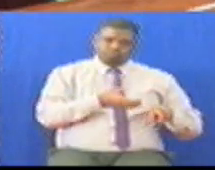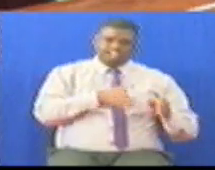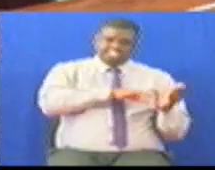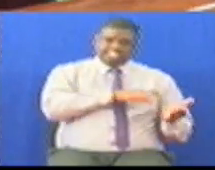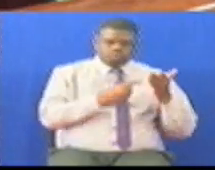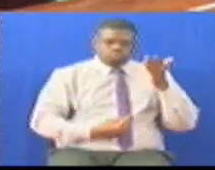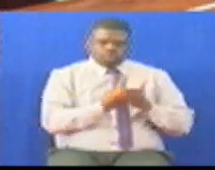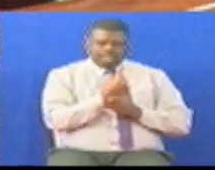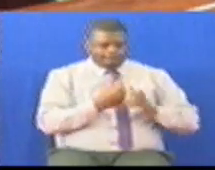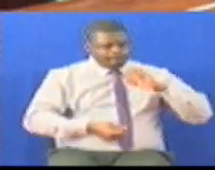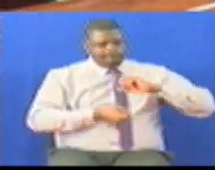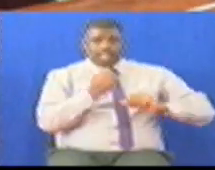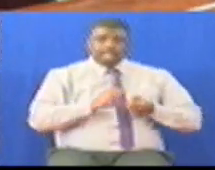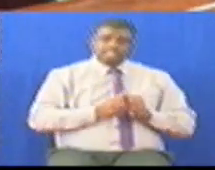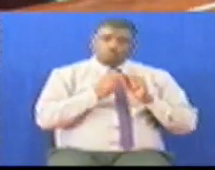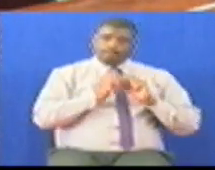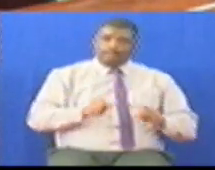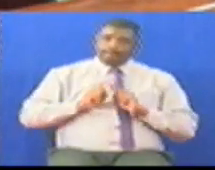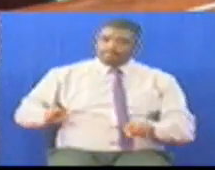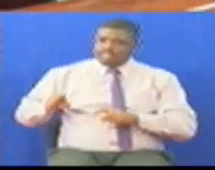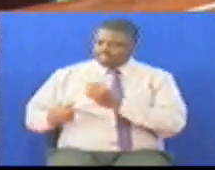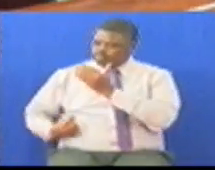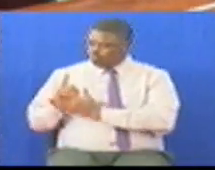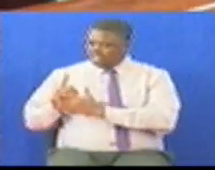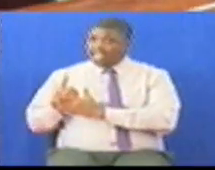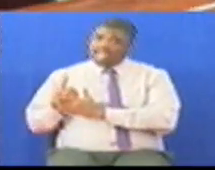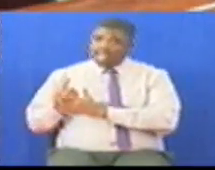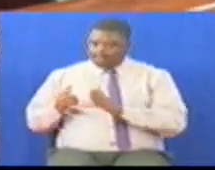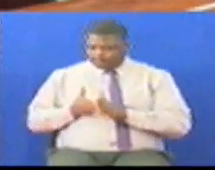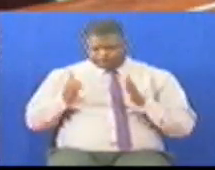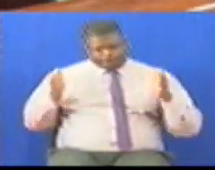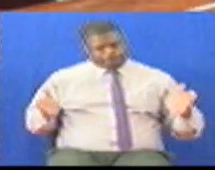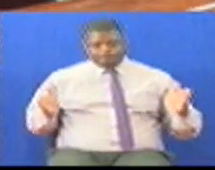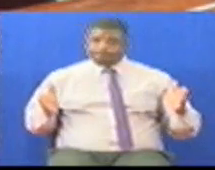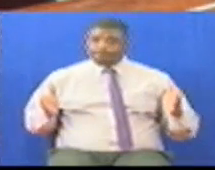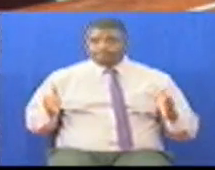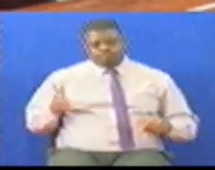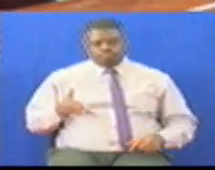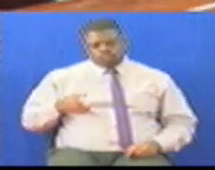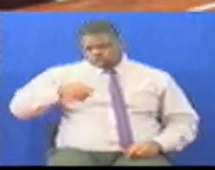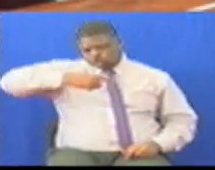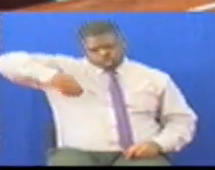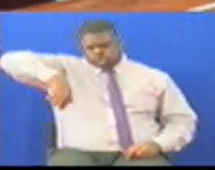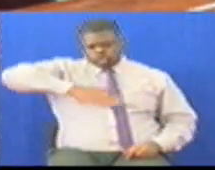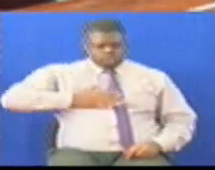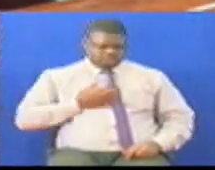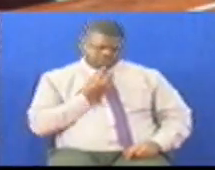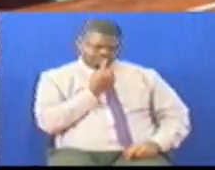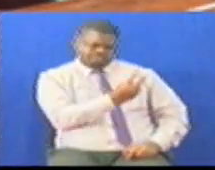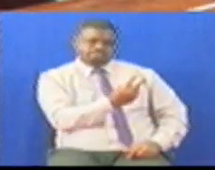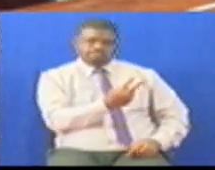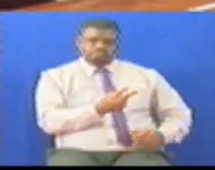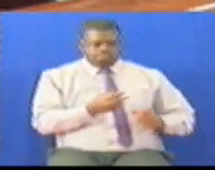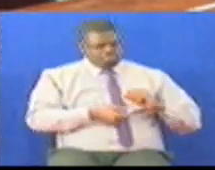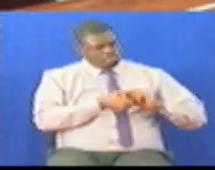majanga mbalimbali yaliyotokea katika kipindi hiki. Sote tumeshuhudia majanga